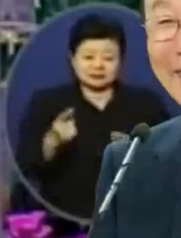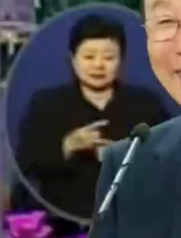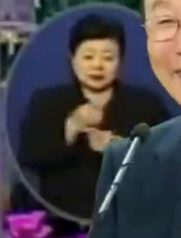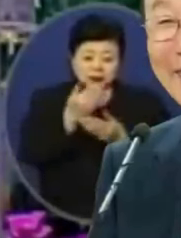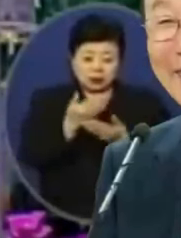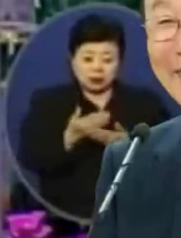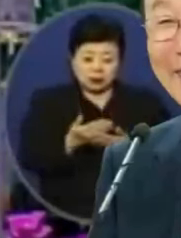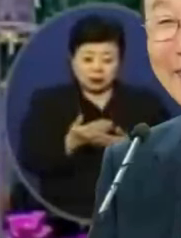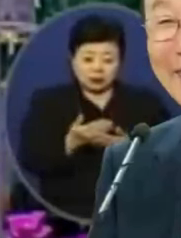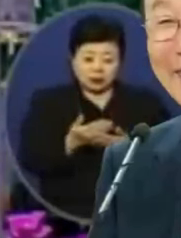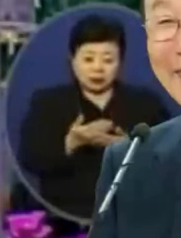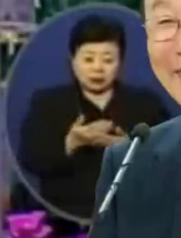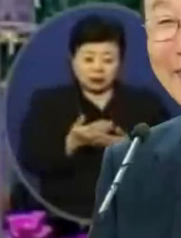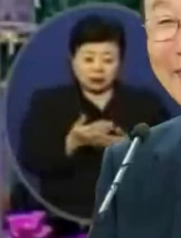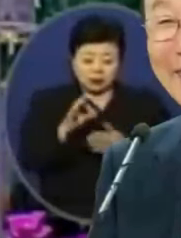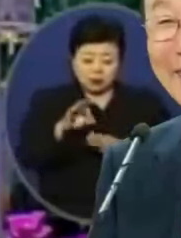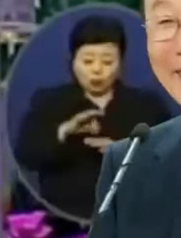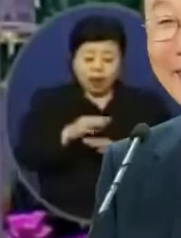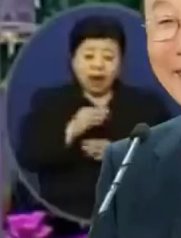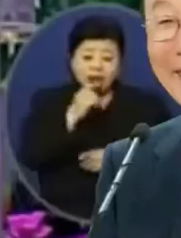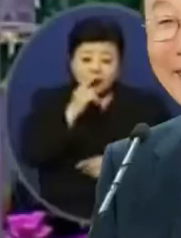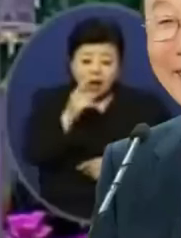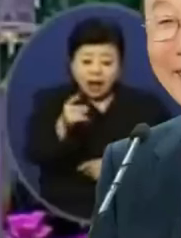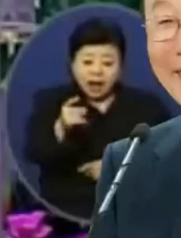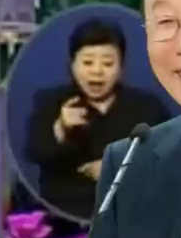느부갓네살이 말하기를